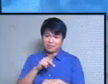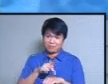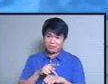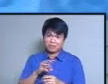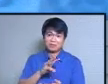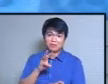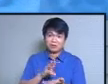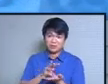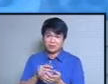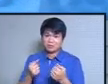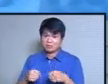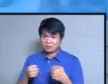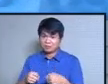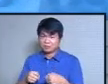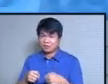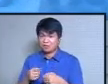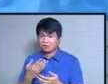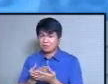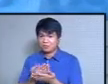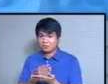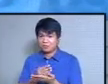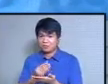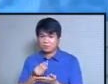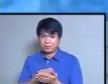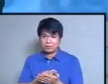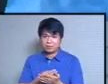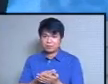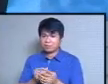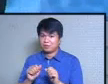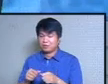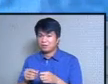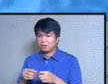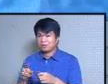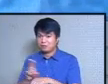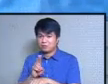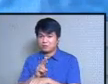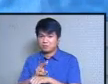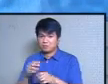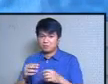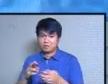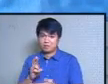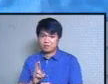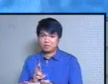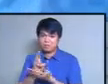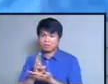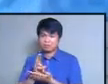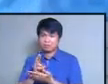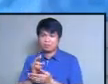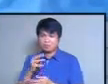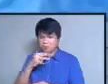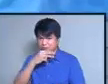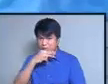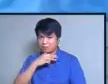ang dahilan. Ang perang gagamitin sana sa SEA Games, mas maigi raw gamitin para sa rehabilitasyon ng nadurog na Marawi City. Sabi naman kagad